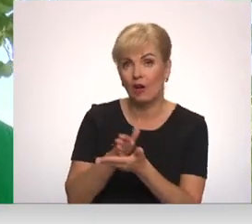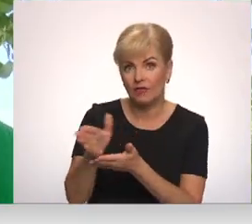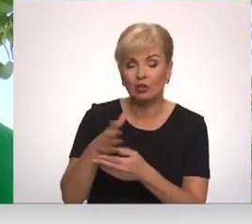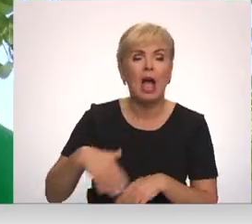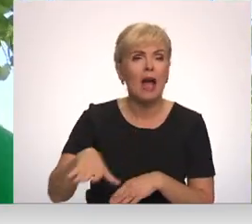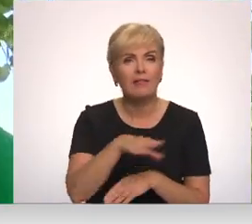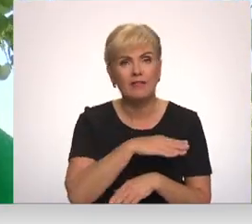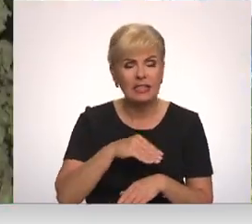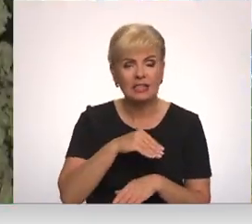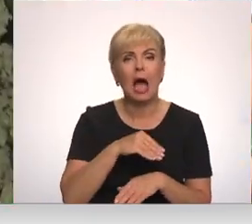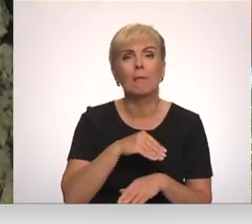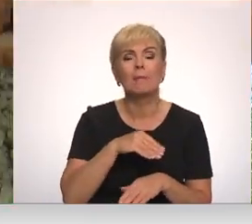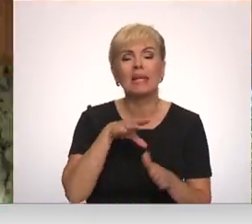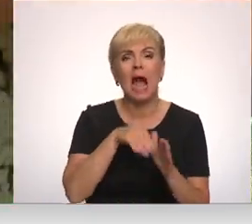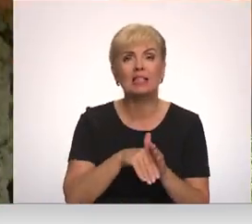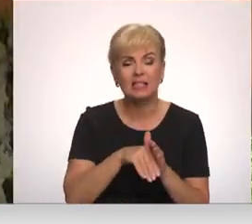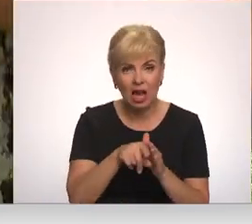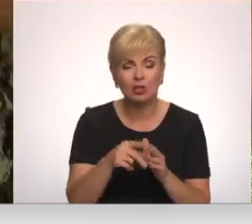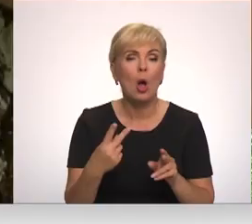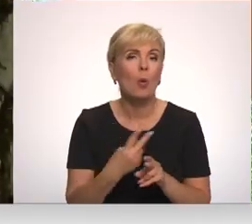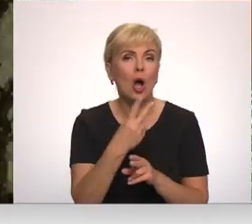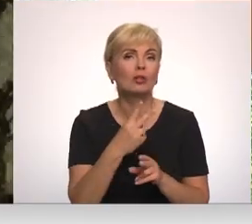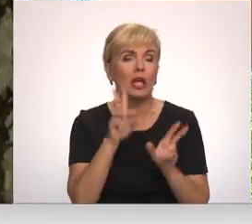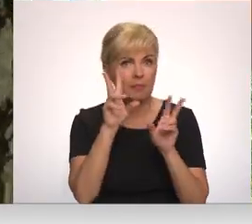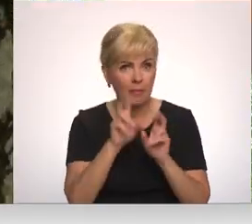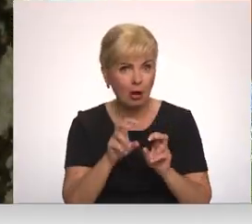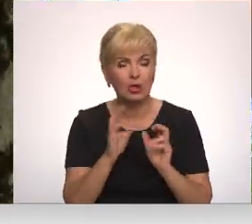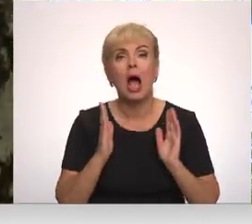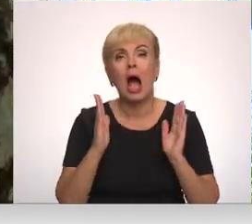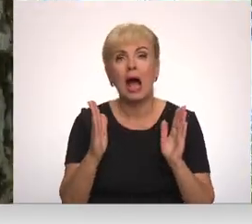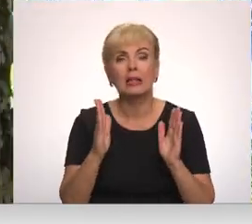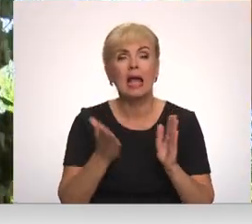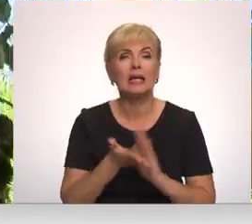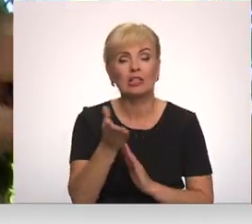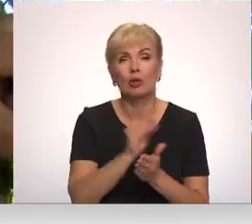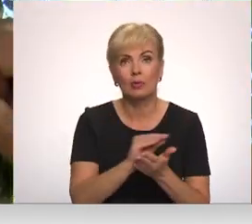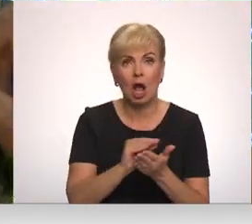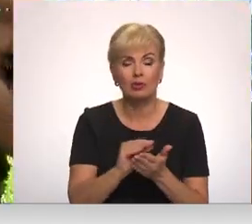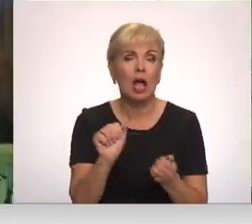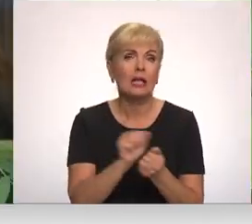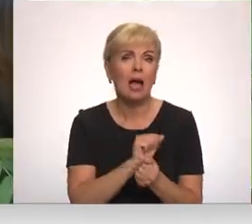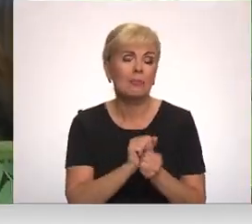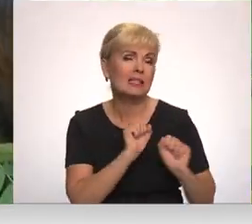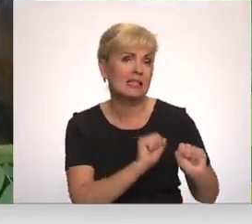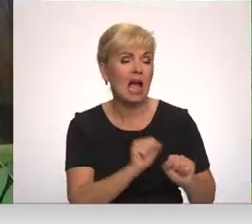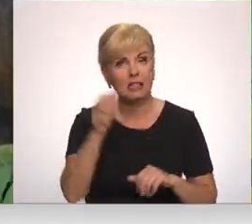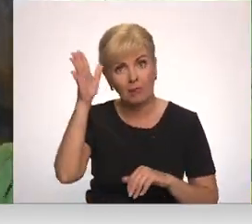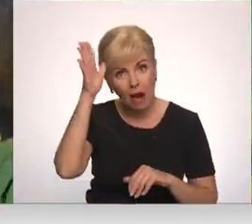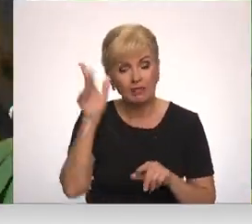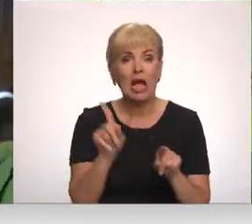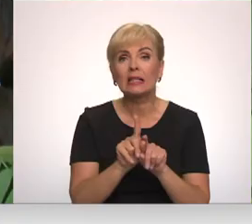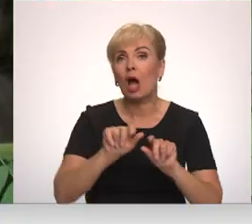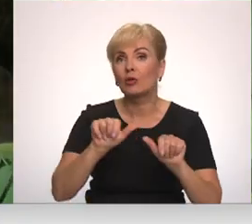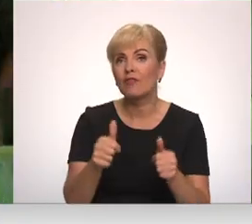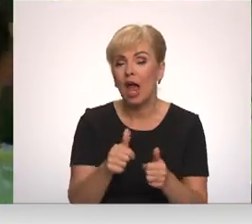visām iesaistītajām pusēm. Šodien jau otro reizi apsekojot aleju, iesniegumu rakstīs arī dabas aizsardzības pārvalde. Līdzīga veida